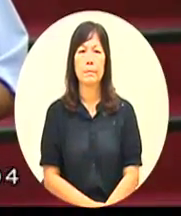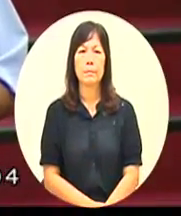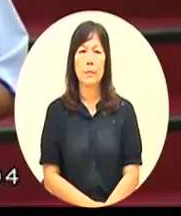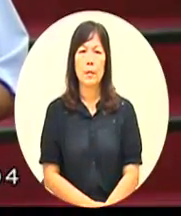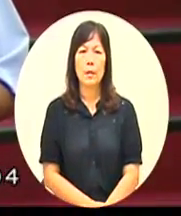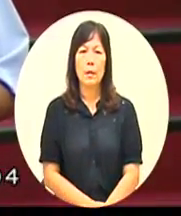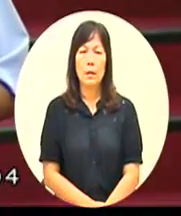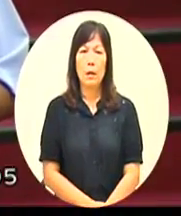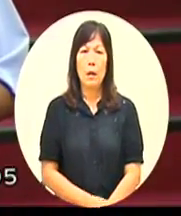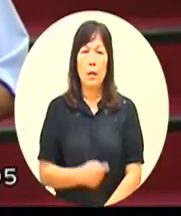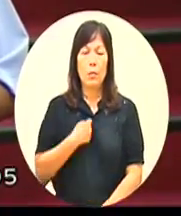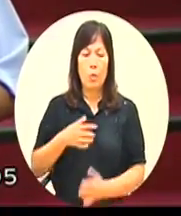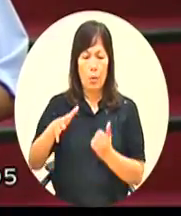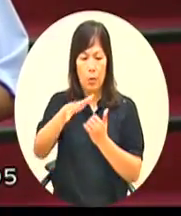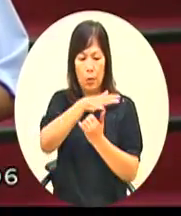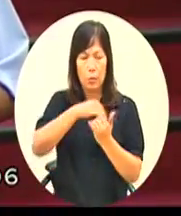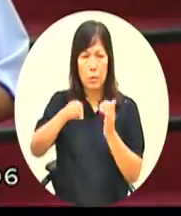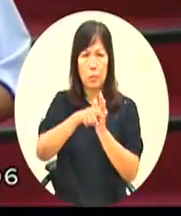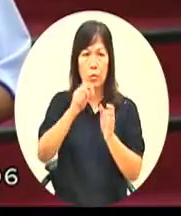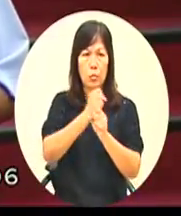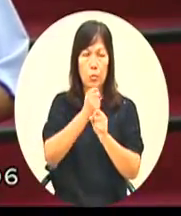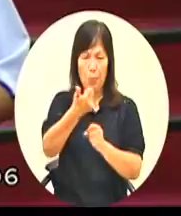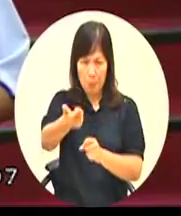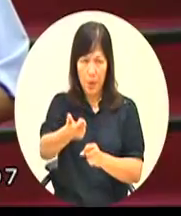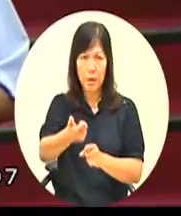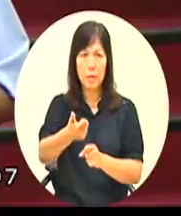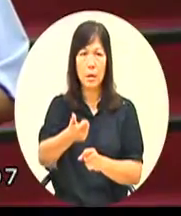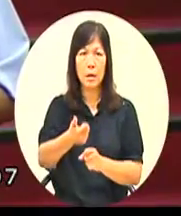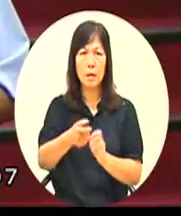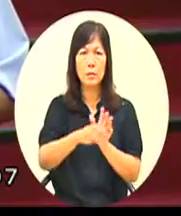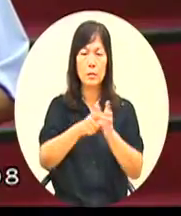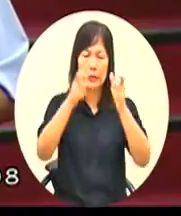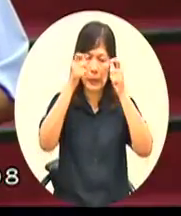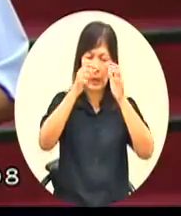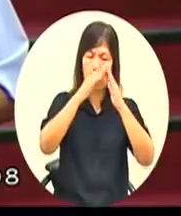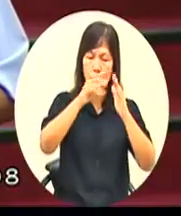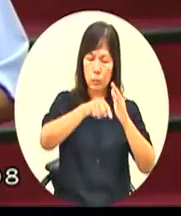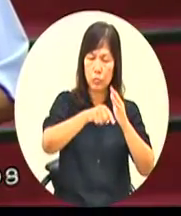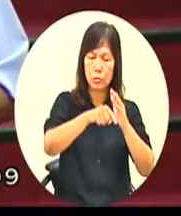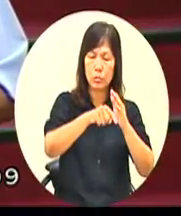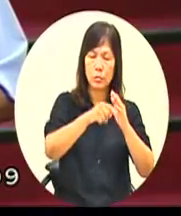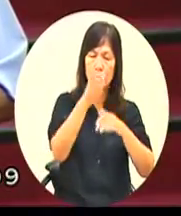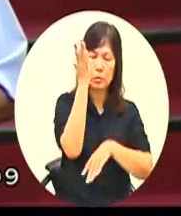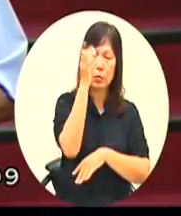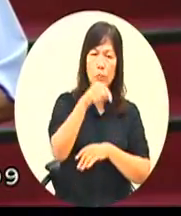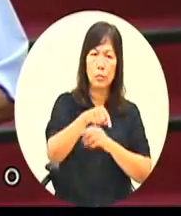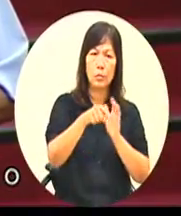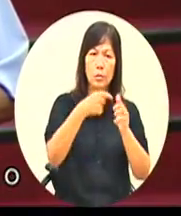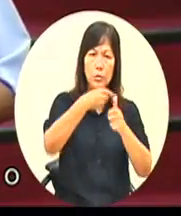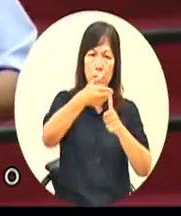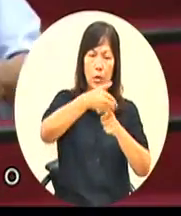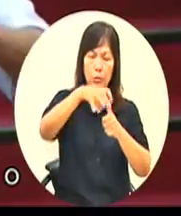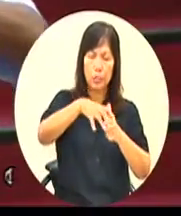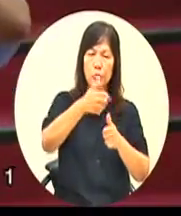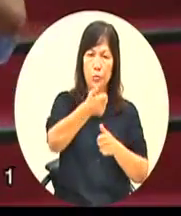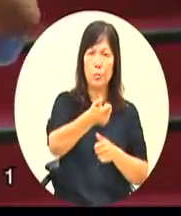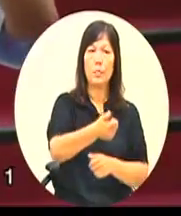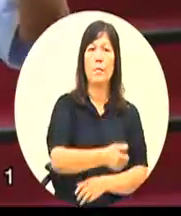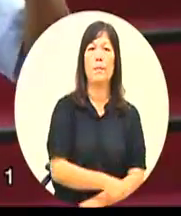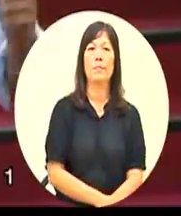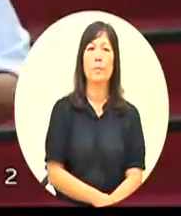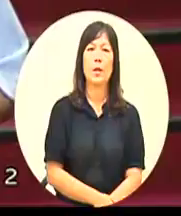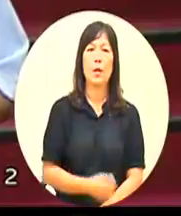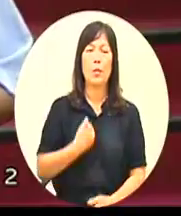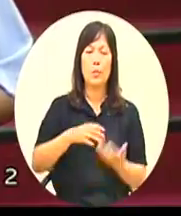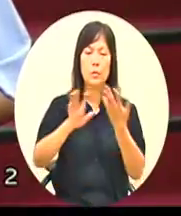我相信是全台湾做得最好的是我们高雄市政府教育局。我到其他